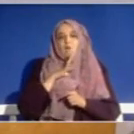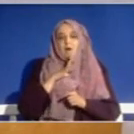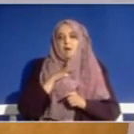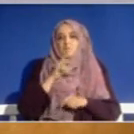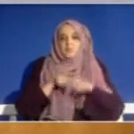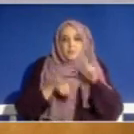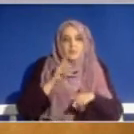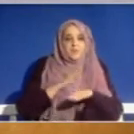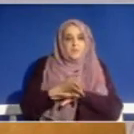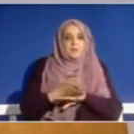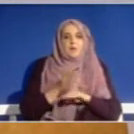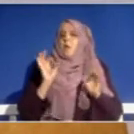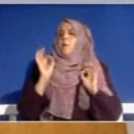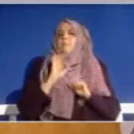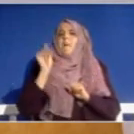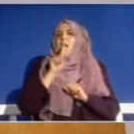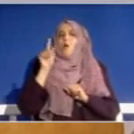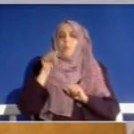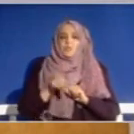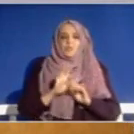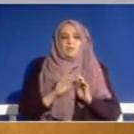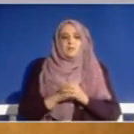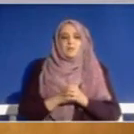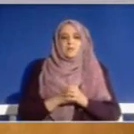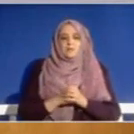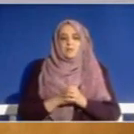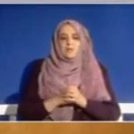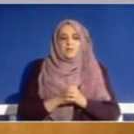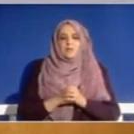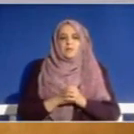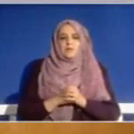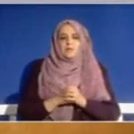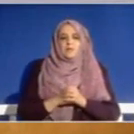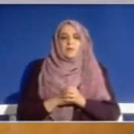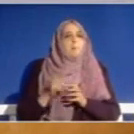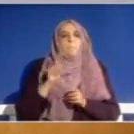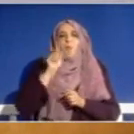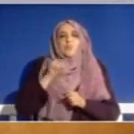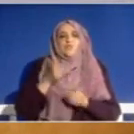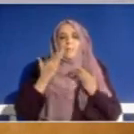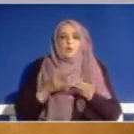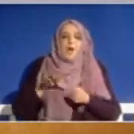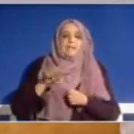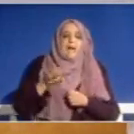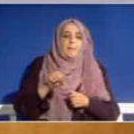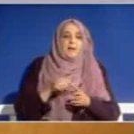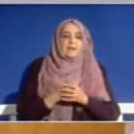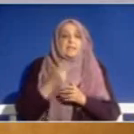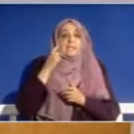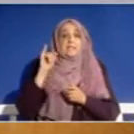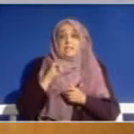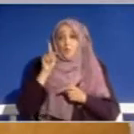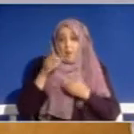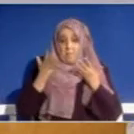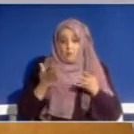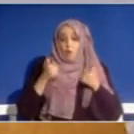عندكش سقط عليك العقيقة خلاص يعني مش مطالبة بإجرائها الآن الآن إذا ربي يفتح عليك